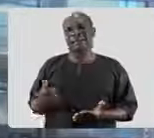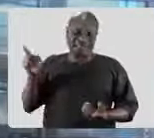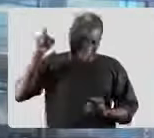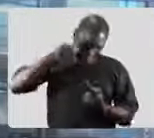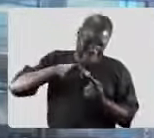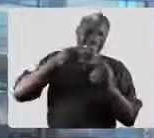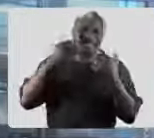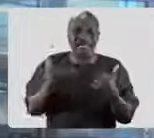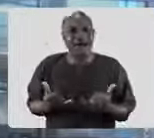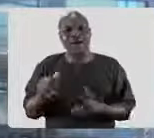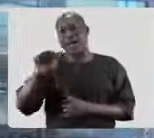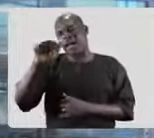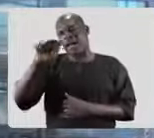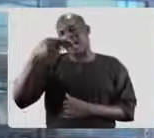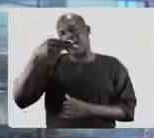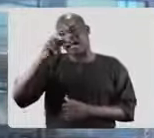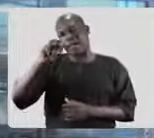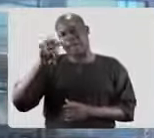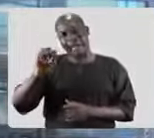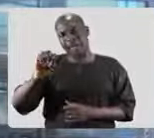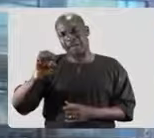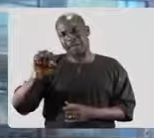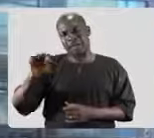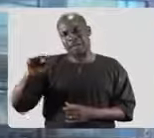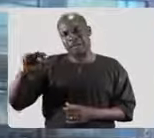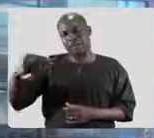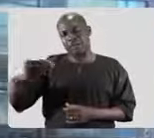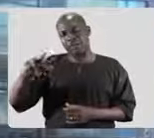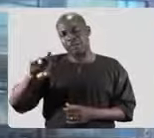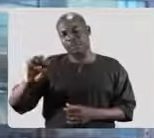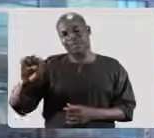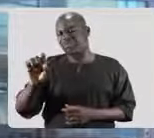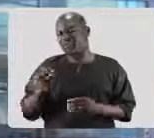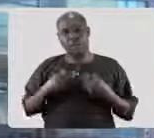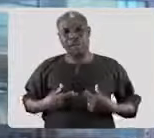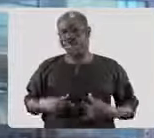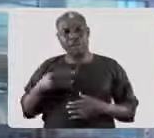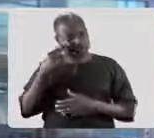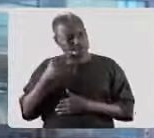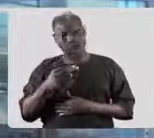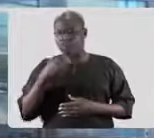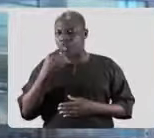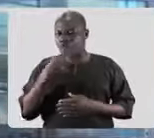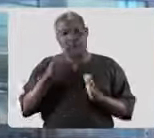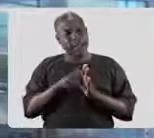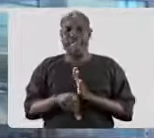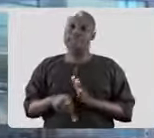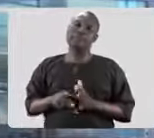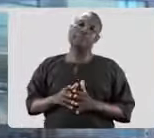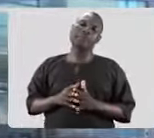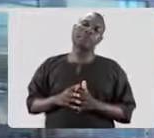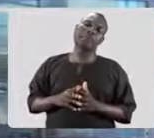Dibe sine, Ahmed Swale. Yenya justice, amfamano. Medafo pa, utieme.